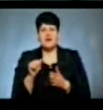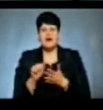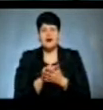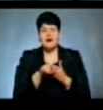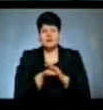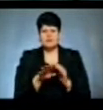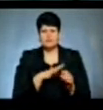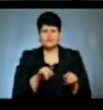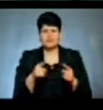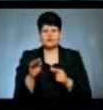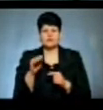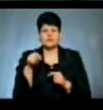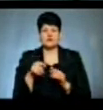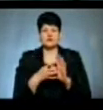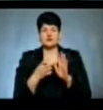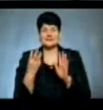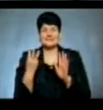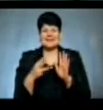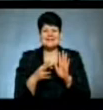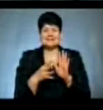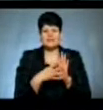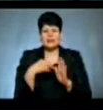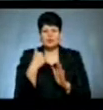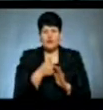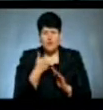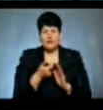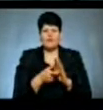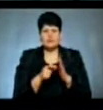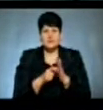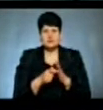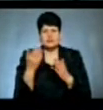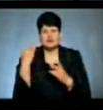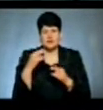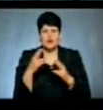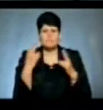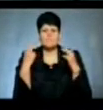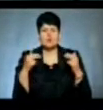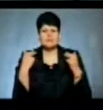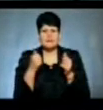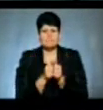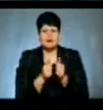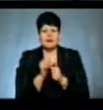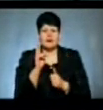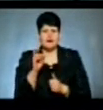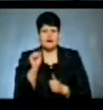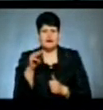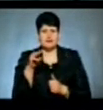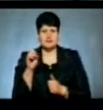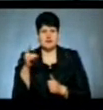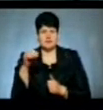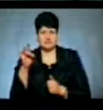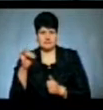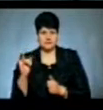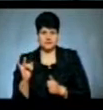жовтні 1939 року в приміщенні колишнього Домініканського монастиря біля архікатедрального собору непорочного зачаття